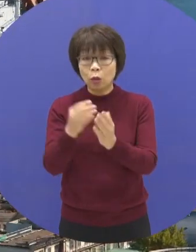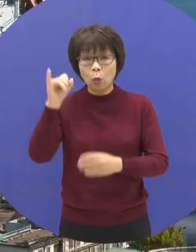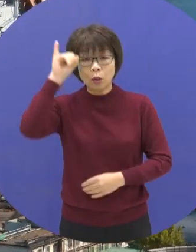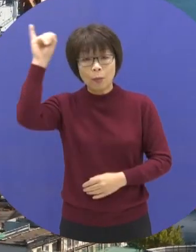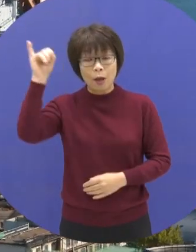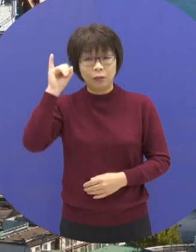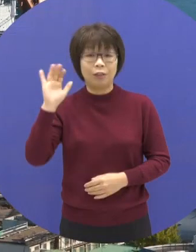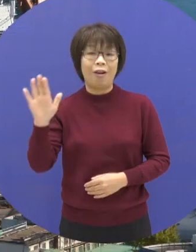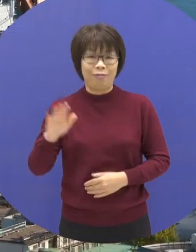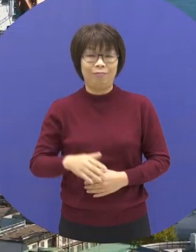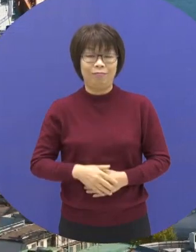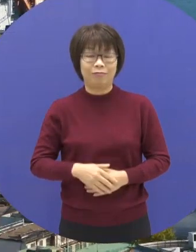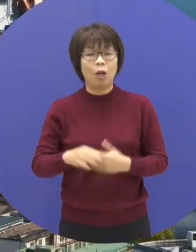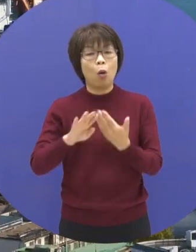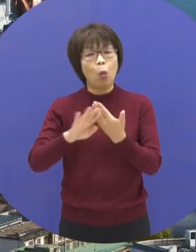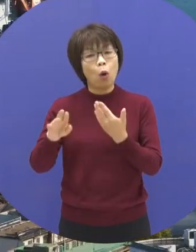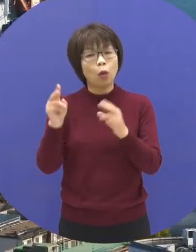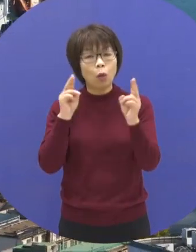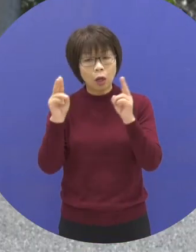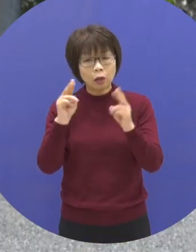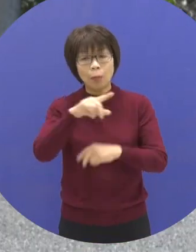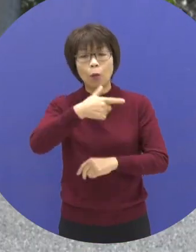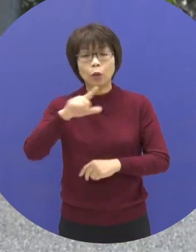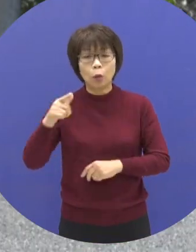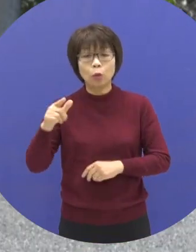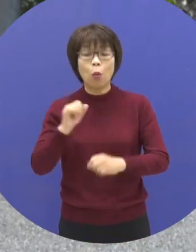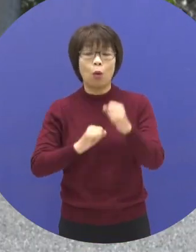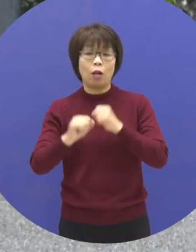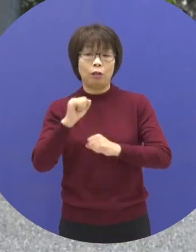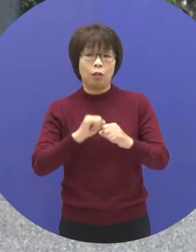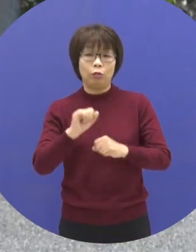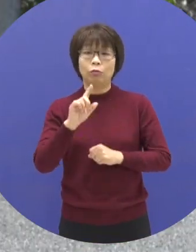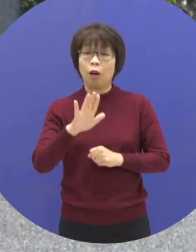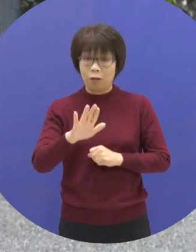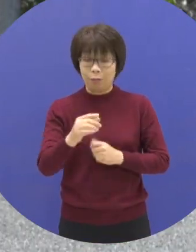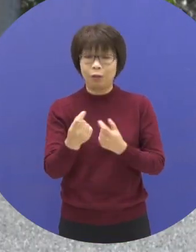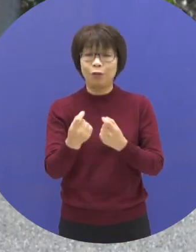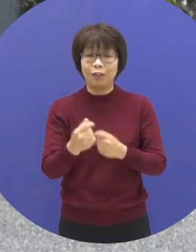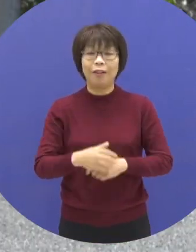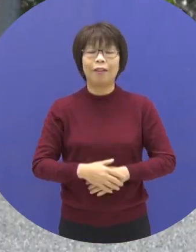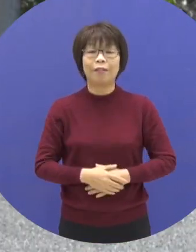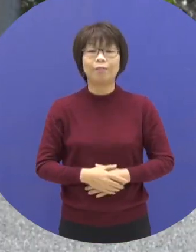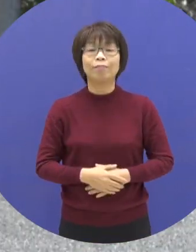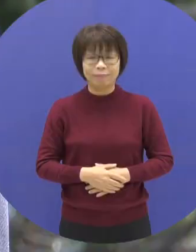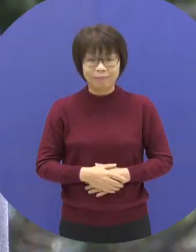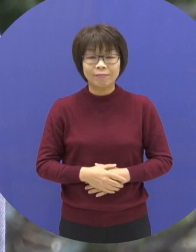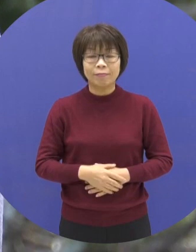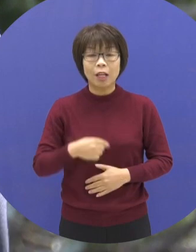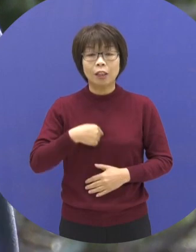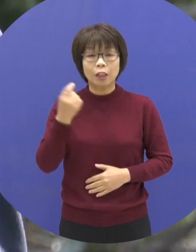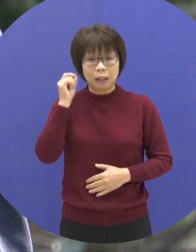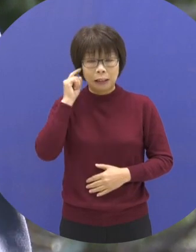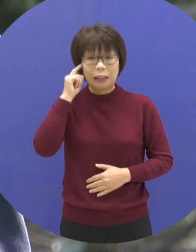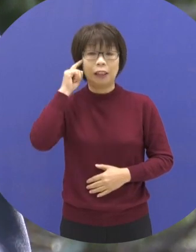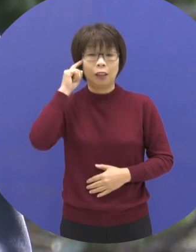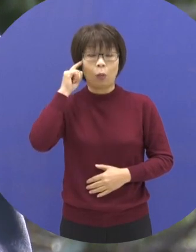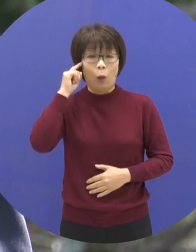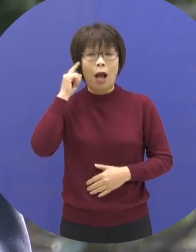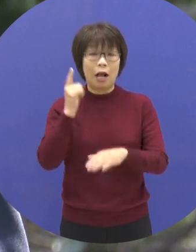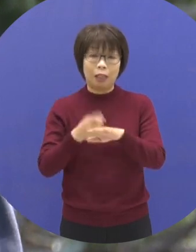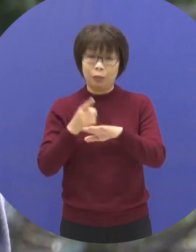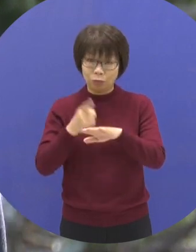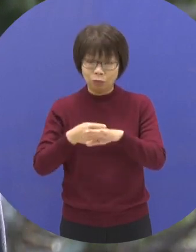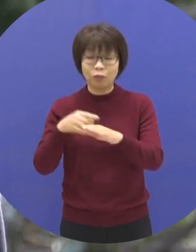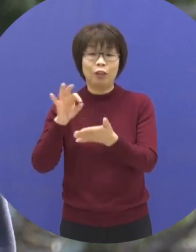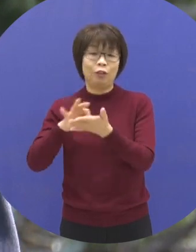イメージがありますが今その他の分野でもいろんな企業が活躍しているんですよねそうなんですしないには独自の